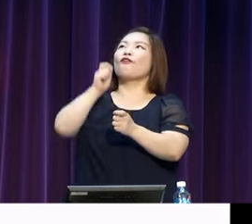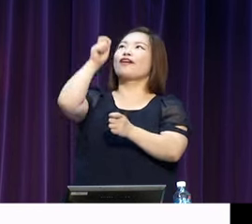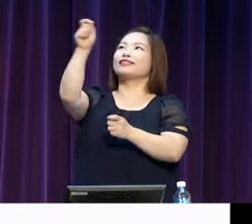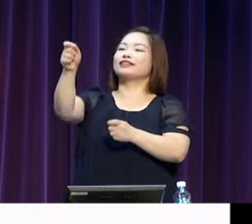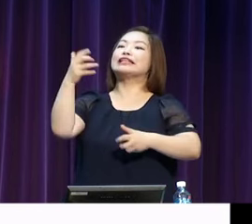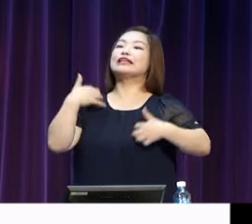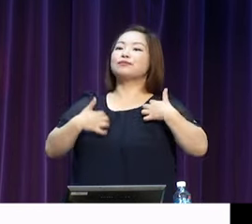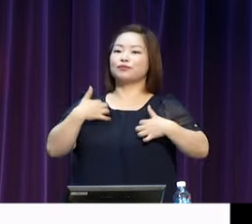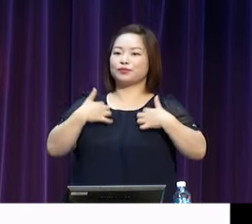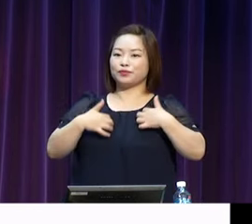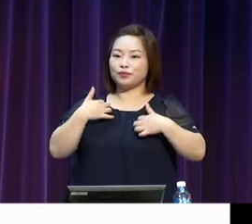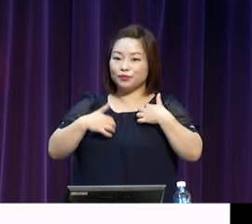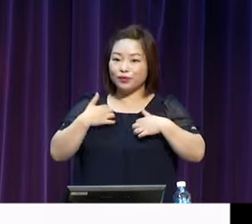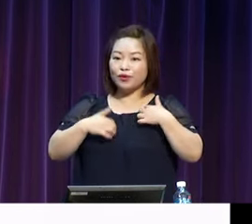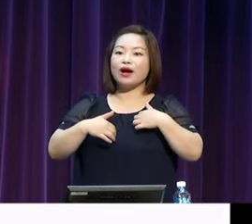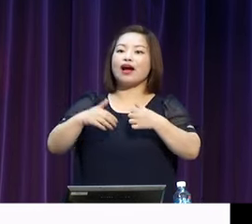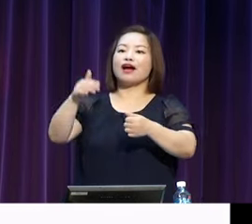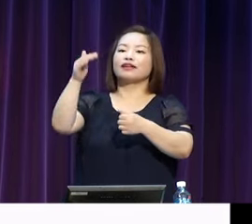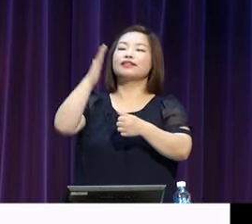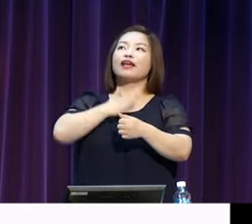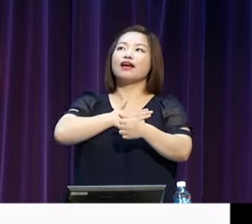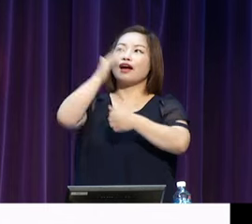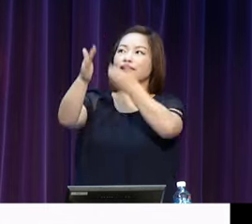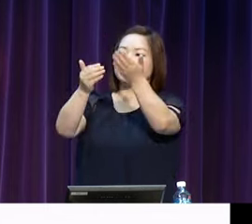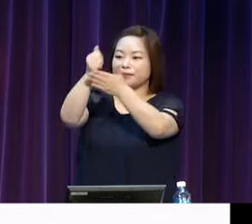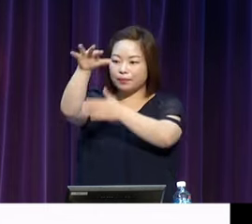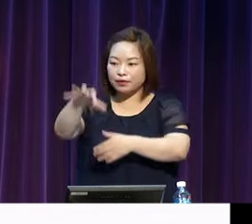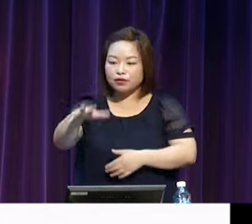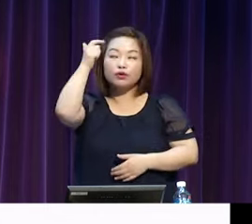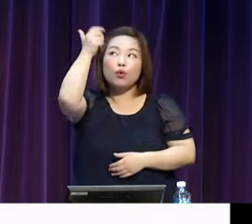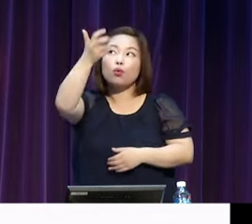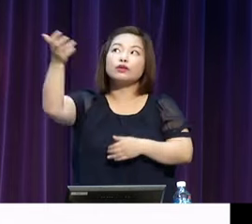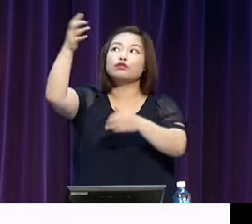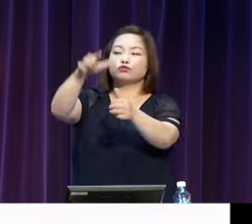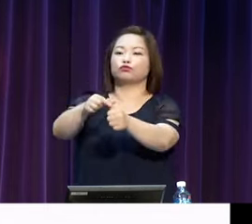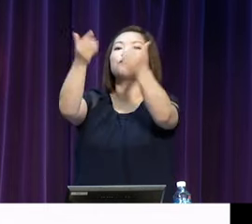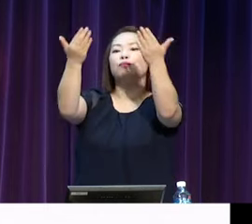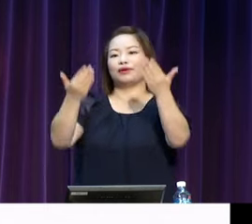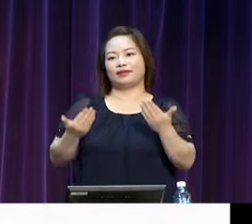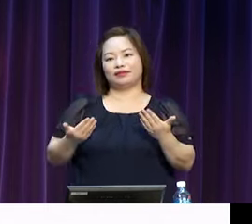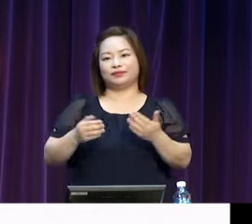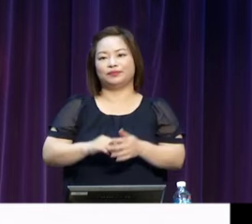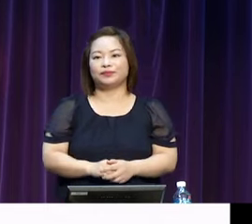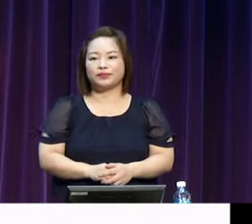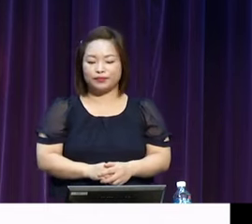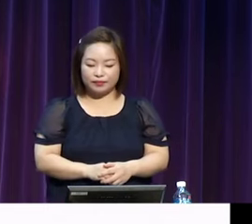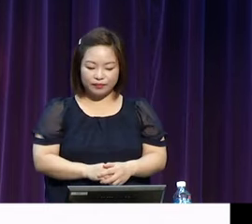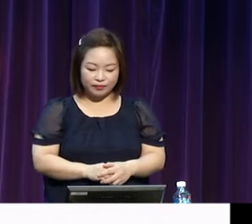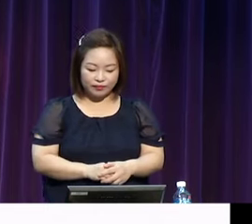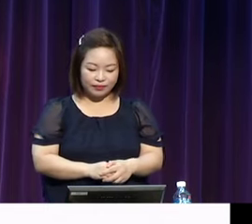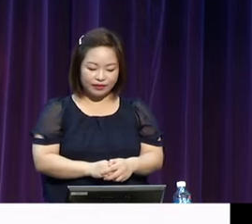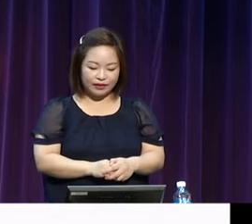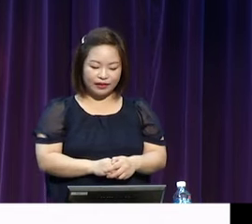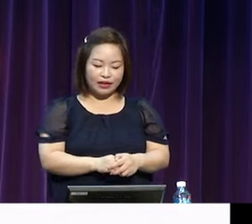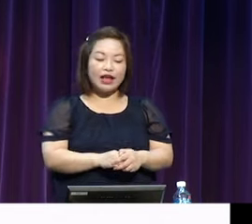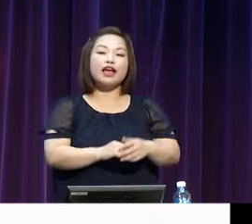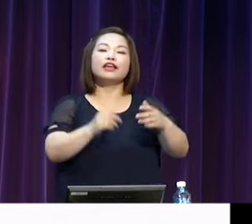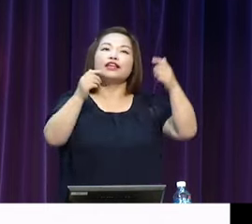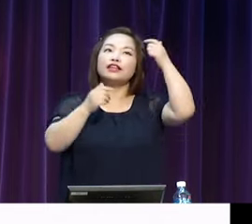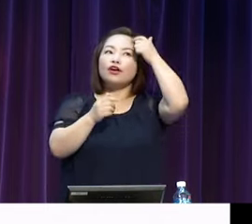믿음의 결국 곧 영혼의 구원을 받음이라. 믿음의 결국, 그래서 이